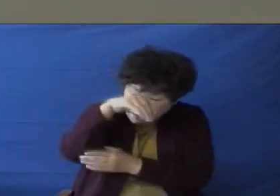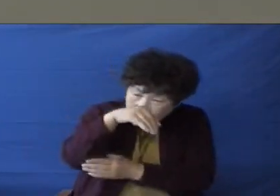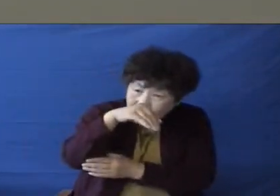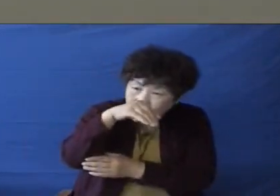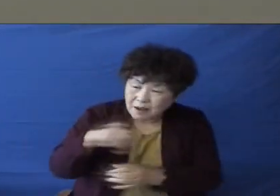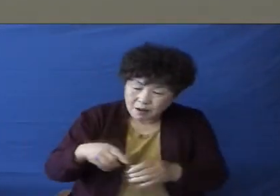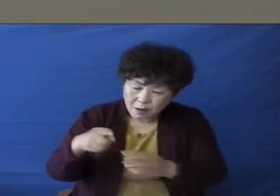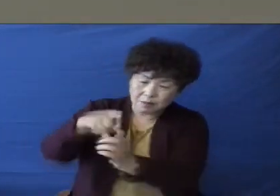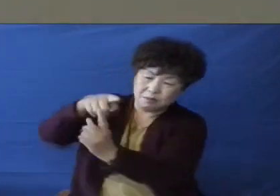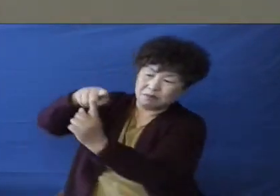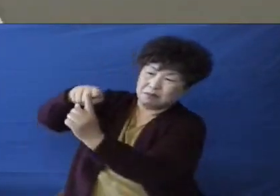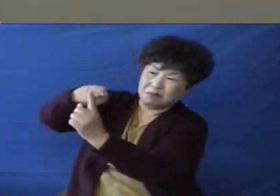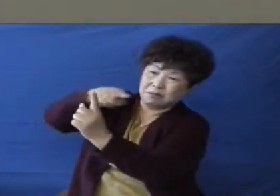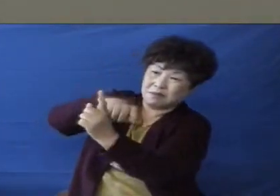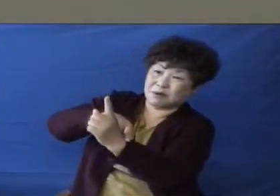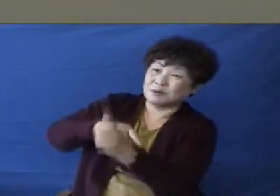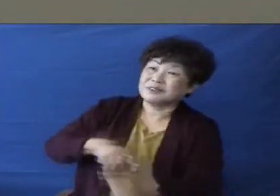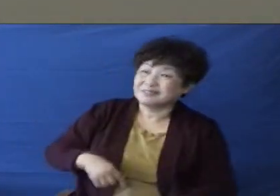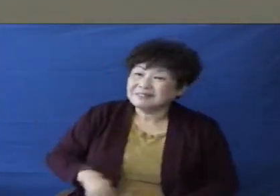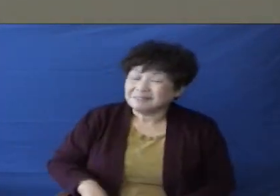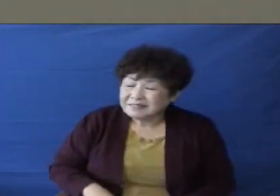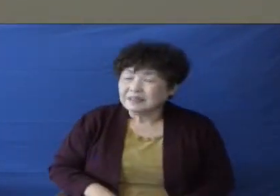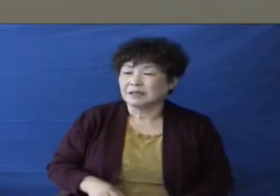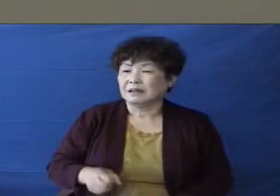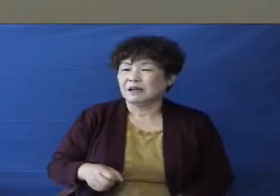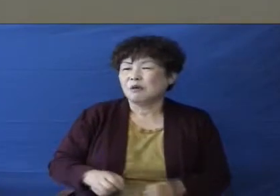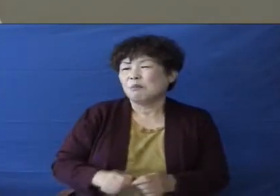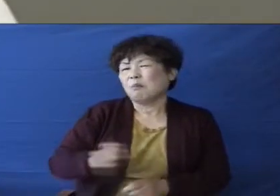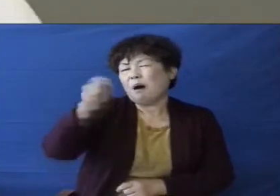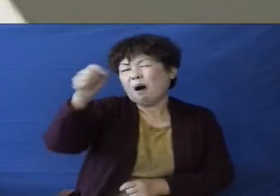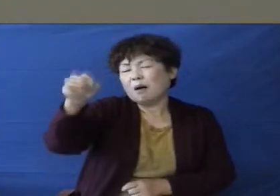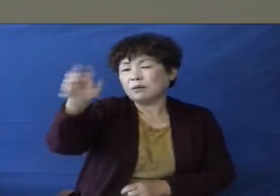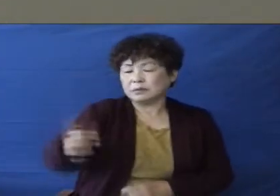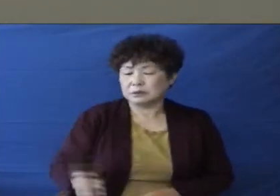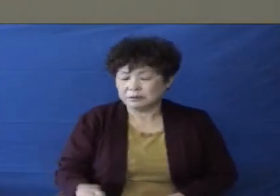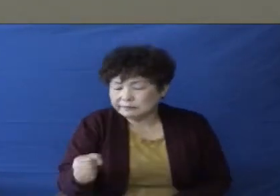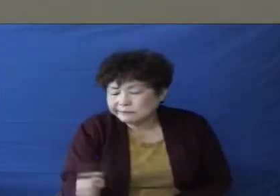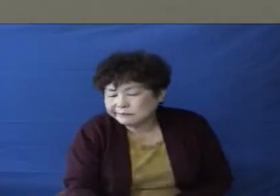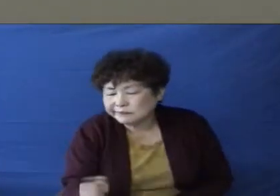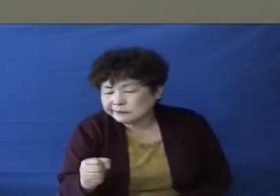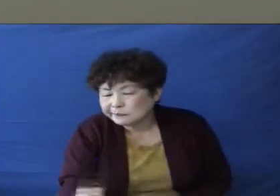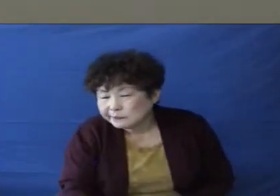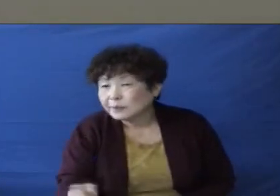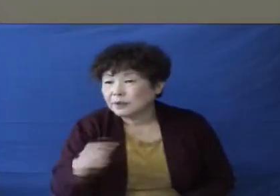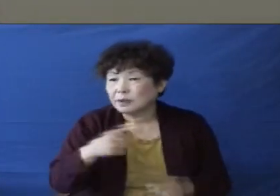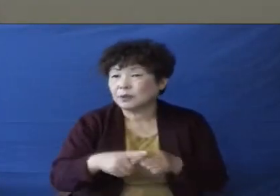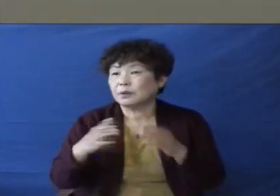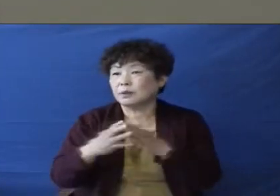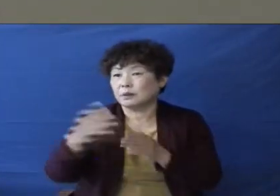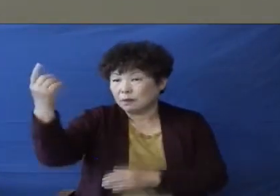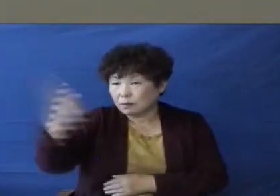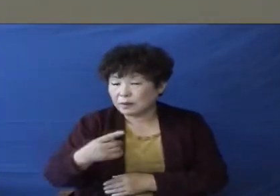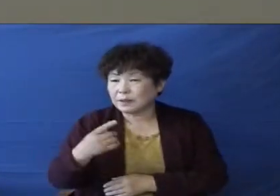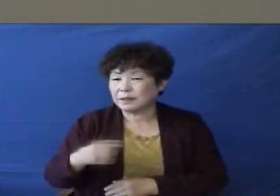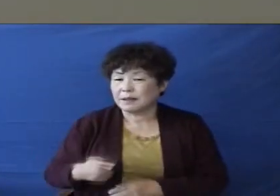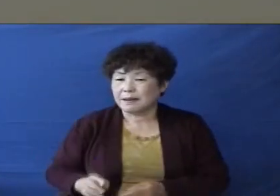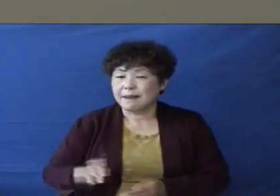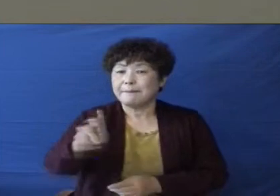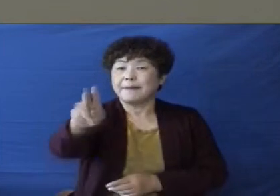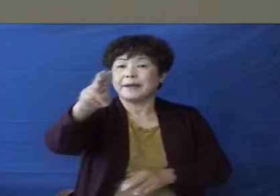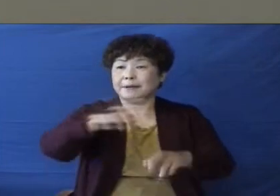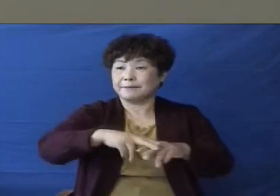참 먼거리에서 부터 계속 이렇게 오시는 그런 권사님이 셨는데 이번이 맨 앞자리로 이제